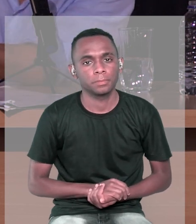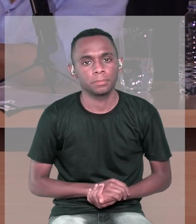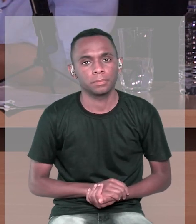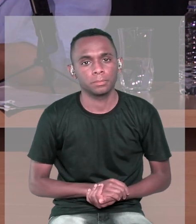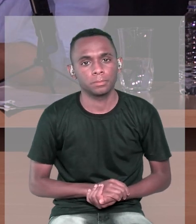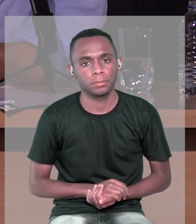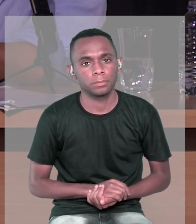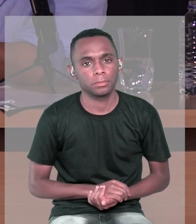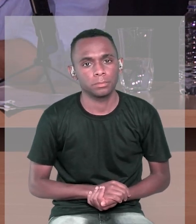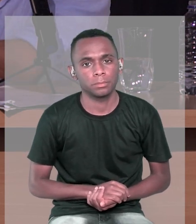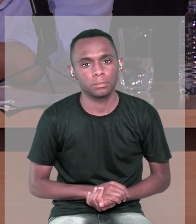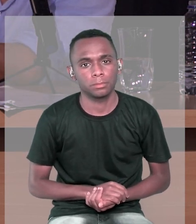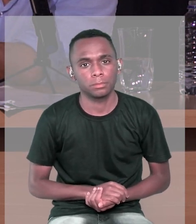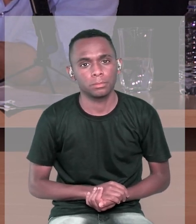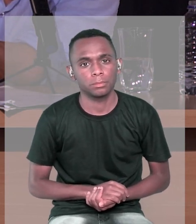C'est-à-dire,